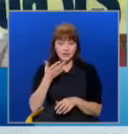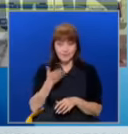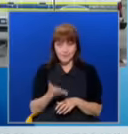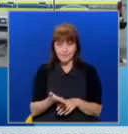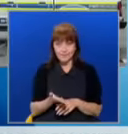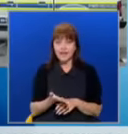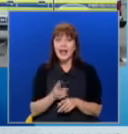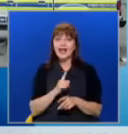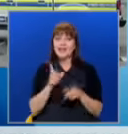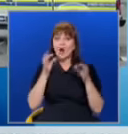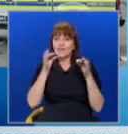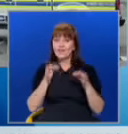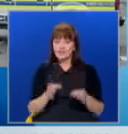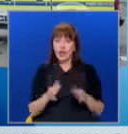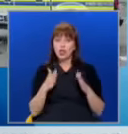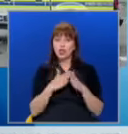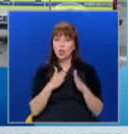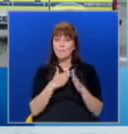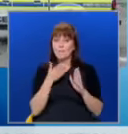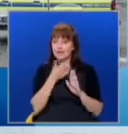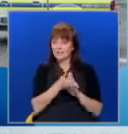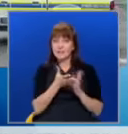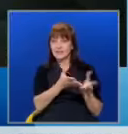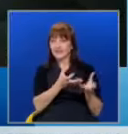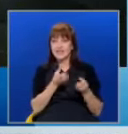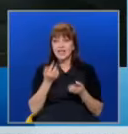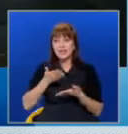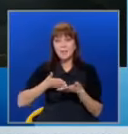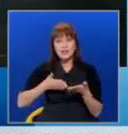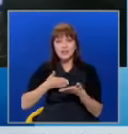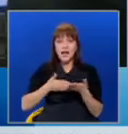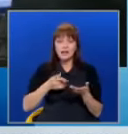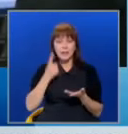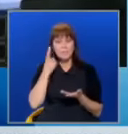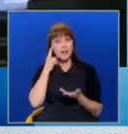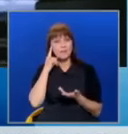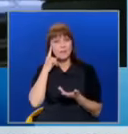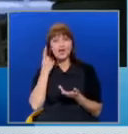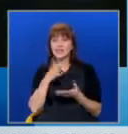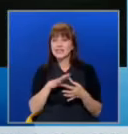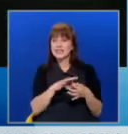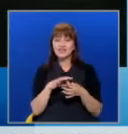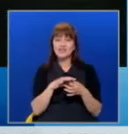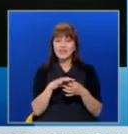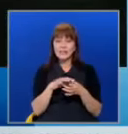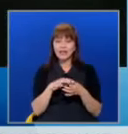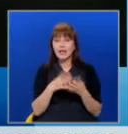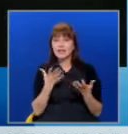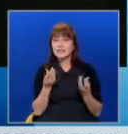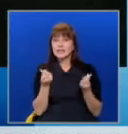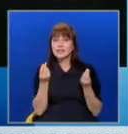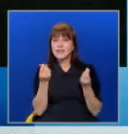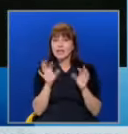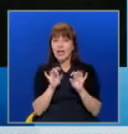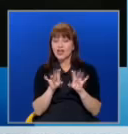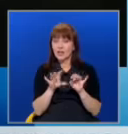убийство. Неофициално у дома на бизнесмена са иззети вещи, за които се предполага, че могат да са свързани с ценна